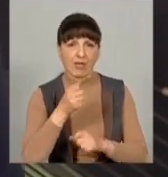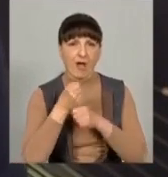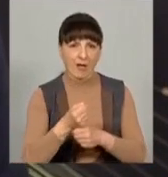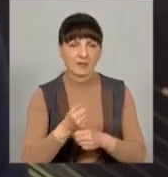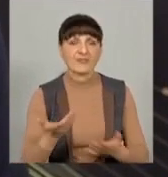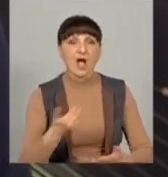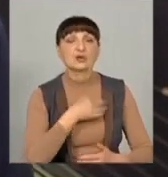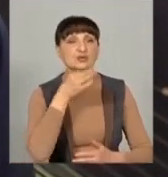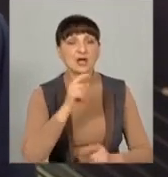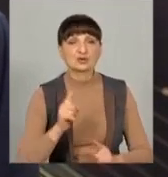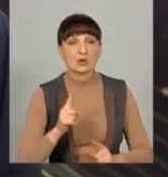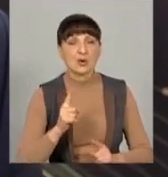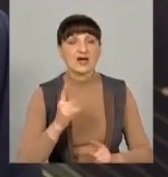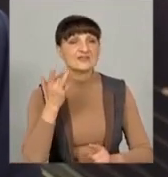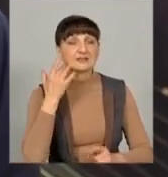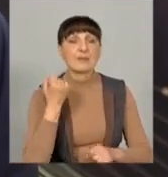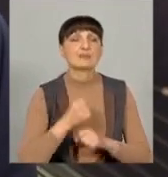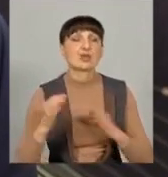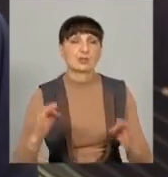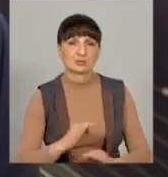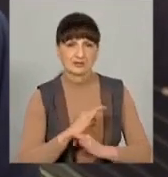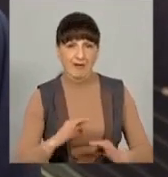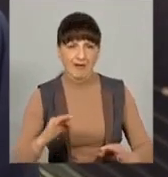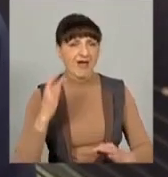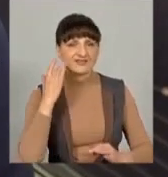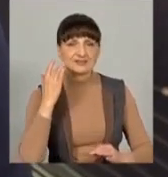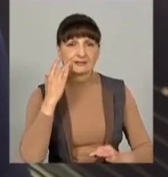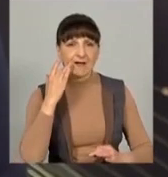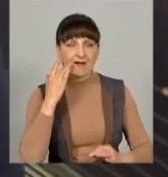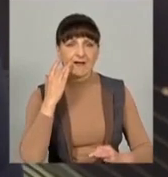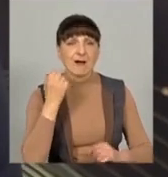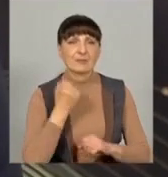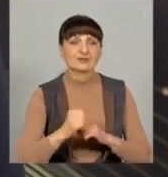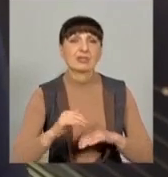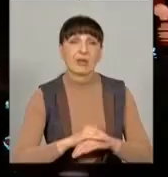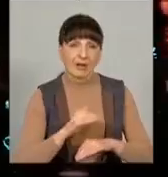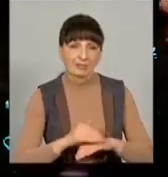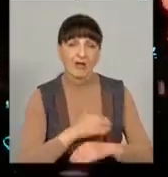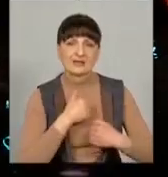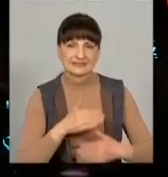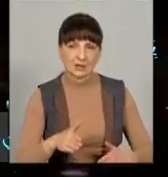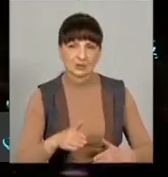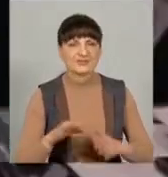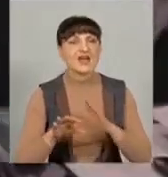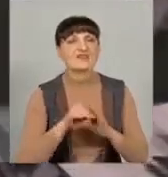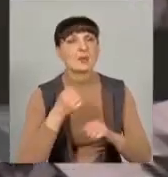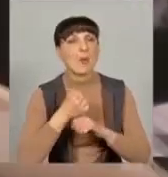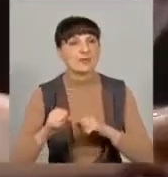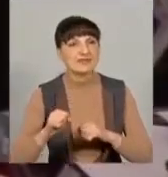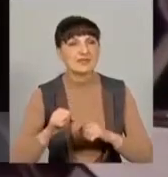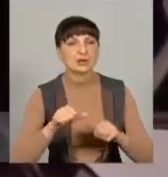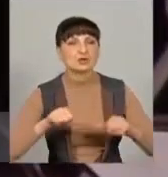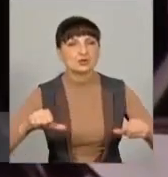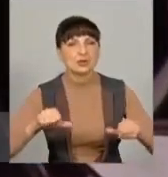хочу сказать одно, что всегда побеждает музыка, всегда побеждает доброта, искренность. Выбор победителя членам жюри